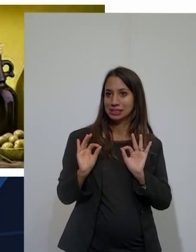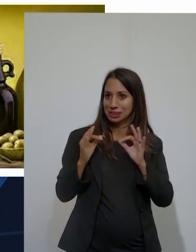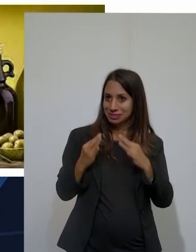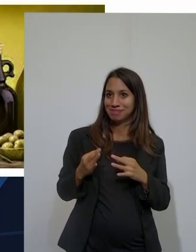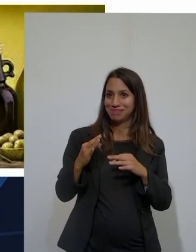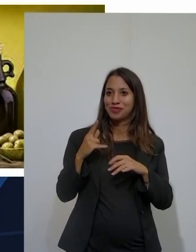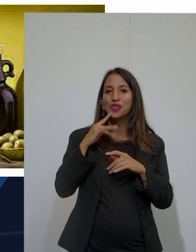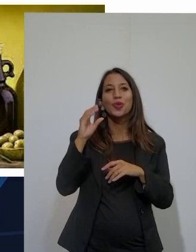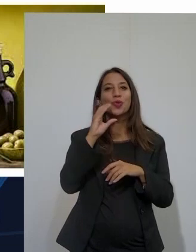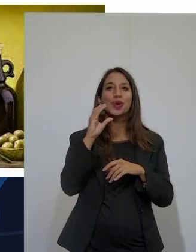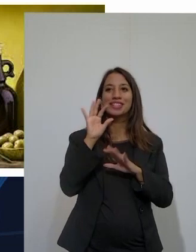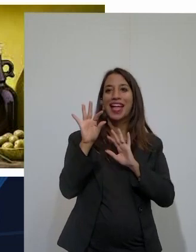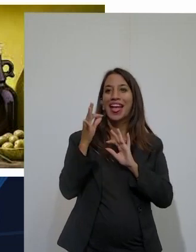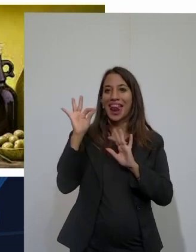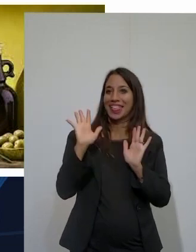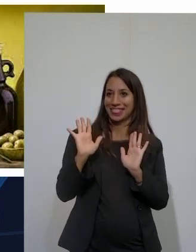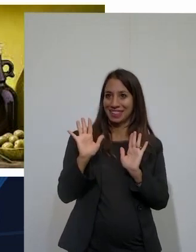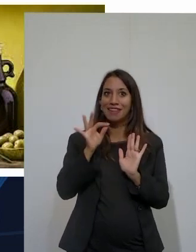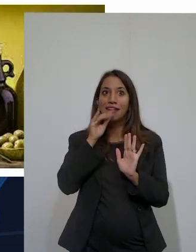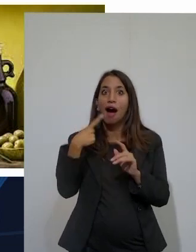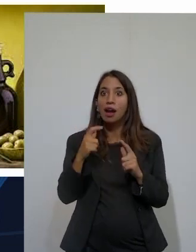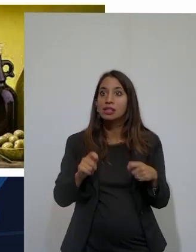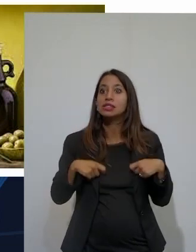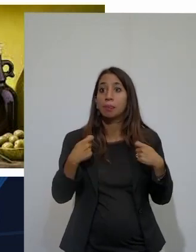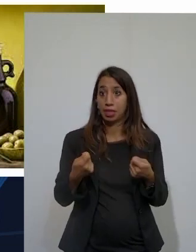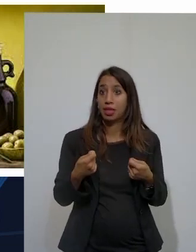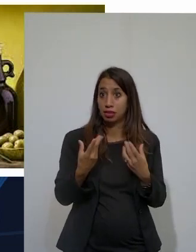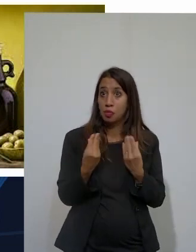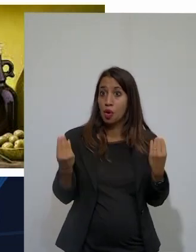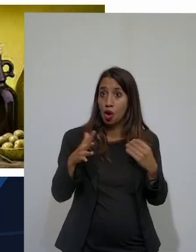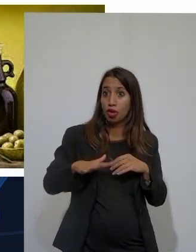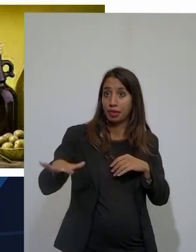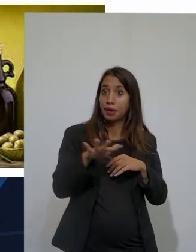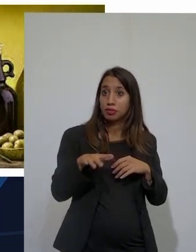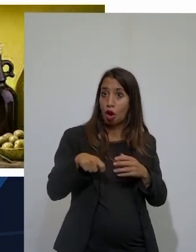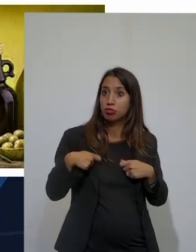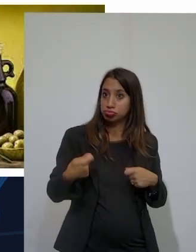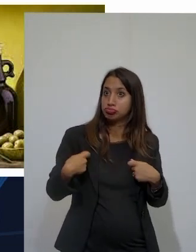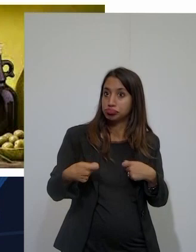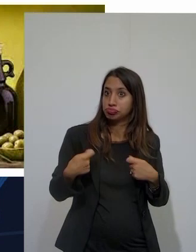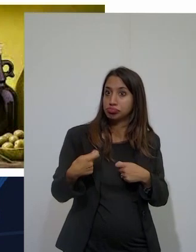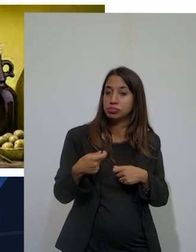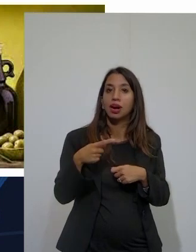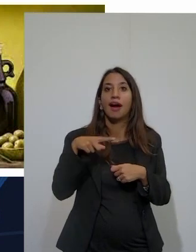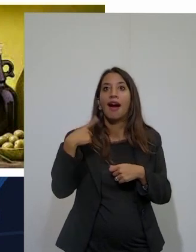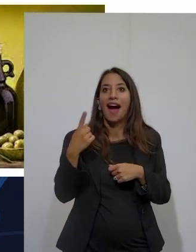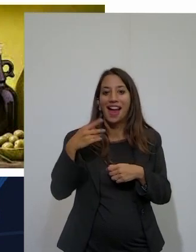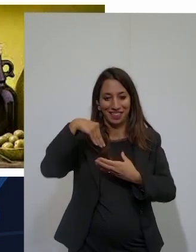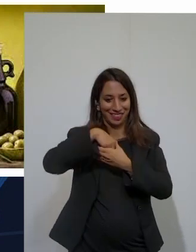un turista che appunto spende molto sul territorio e poi avendo anche lo spazio a